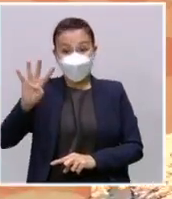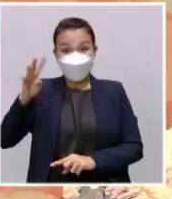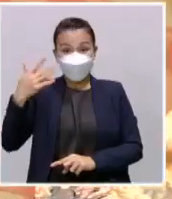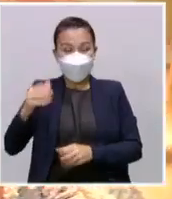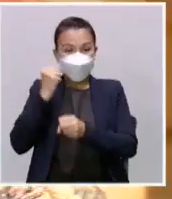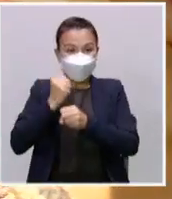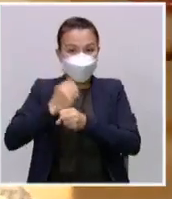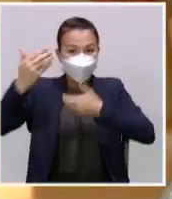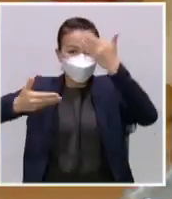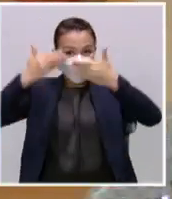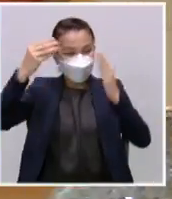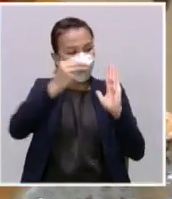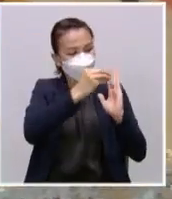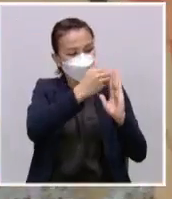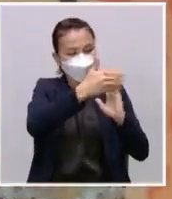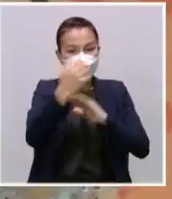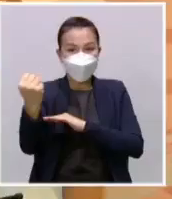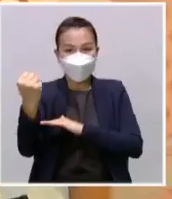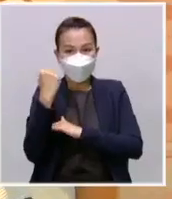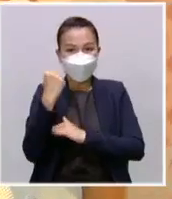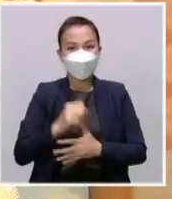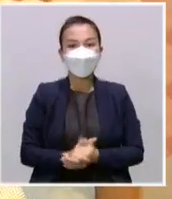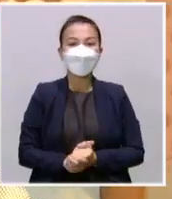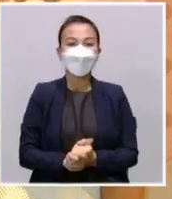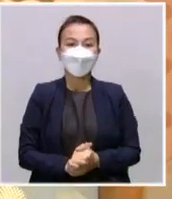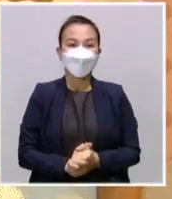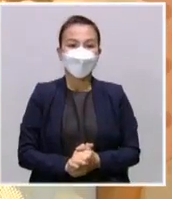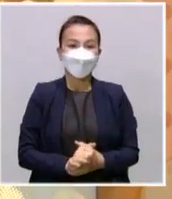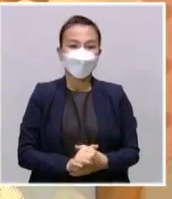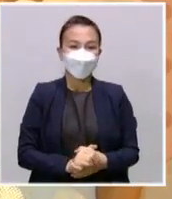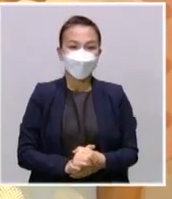จกรรมที่จังหวัดอำนาจเจริญต่อไป